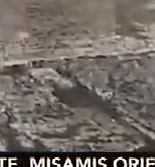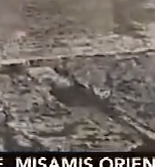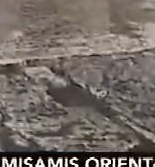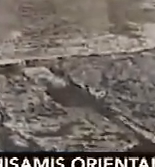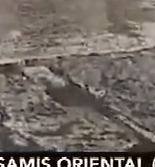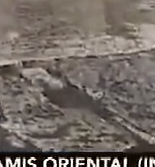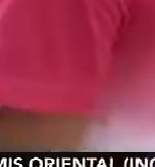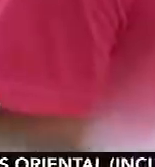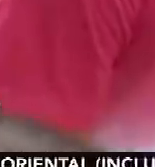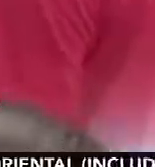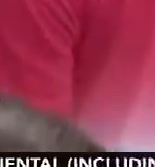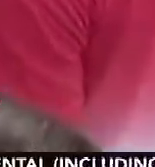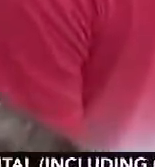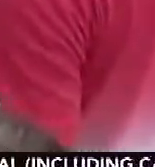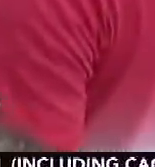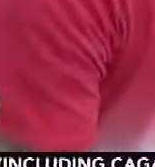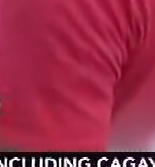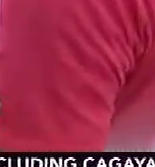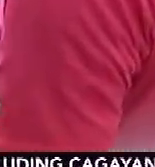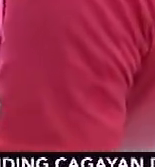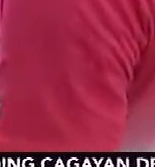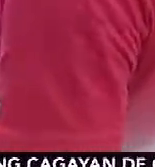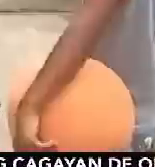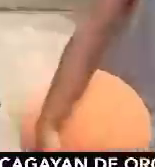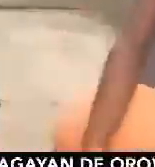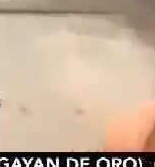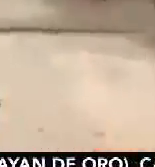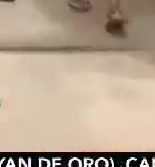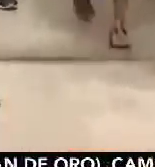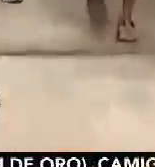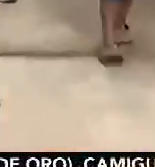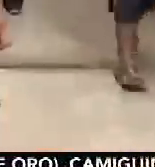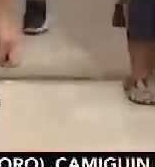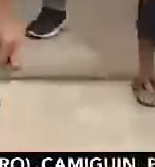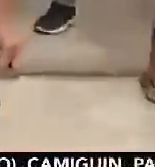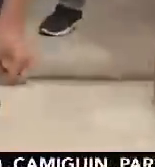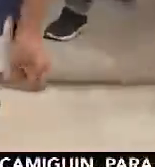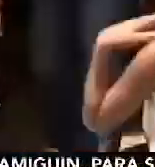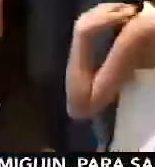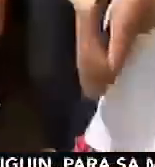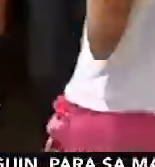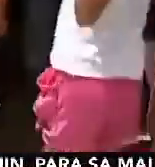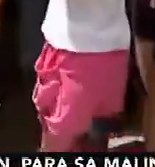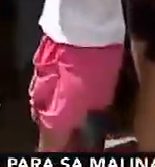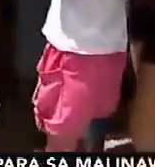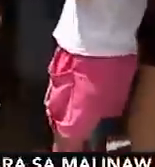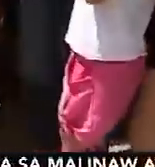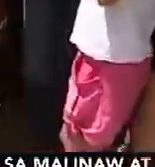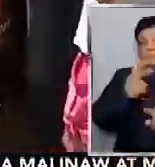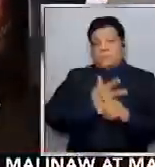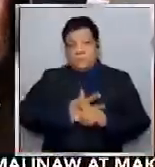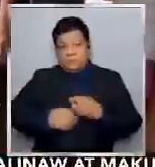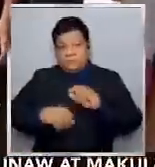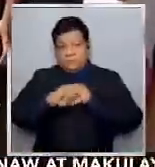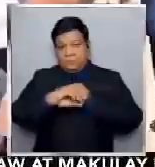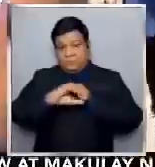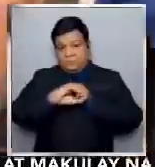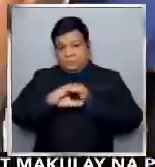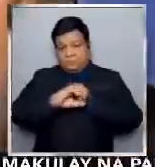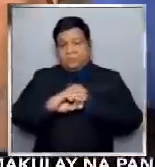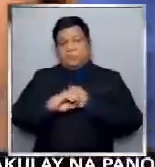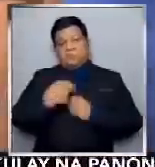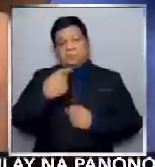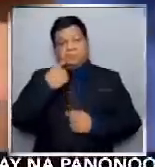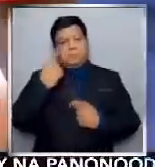at Malvar, Batangas. Sabi ni Lacson, sa loob daw ng halos 90 araw na kampanya, maituturing niyang good run at